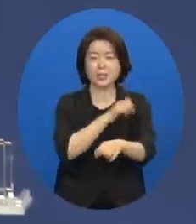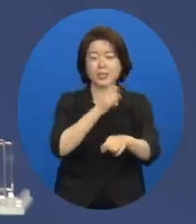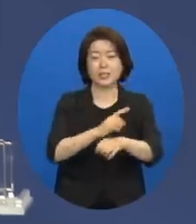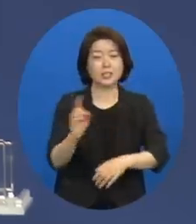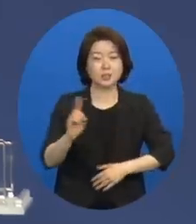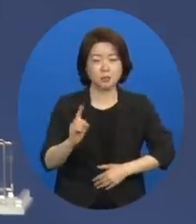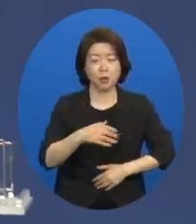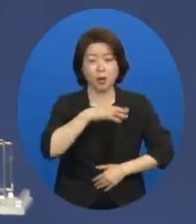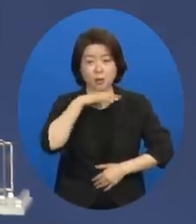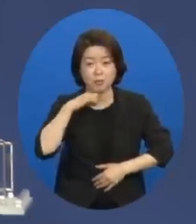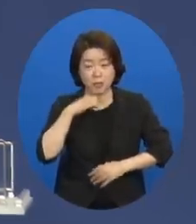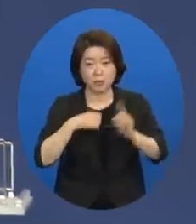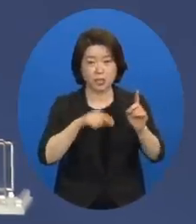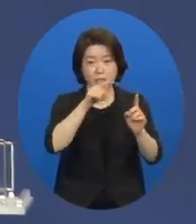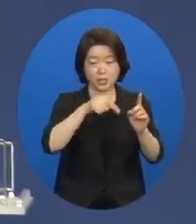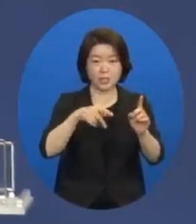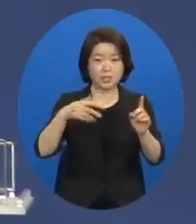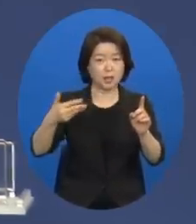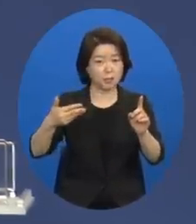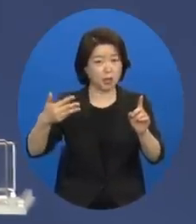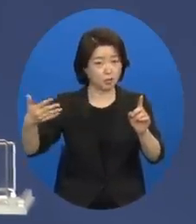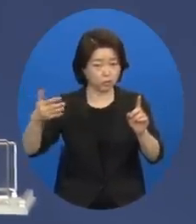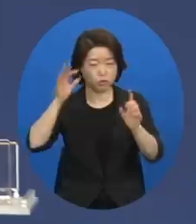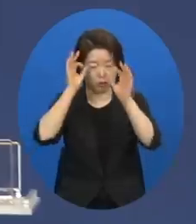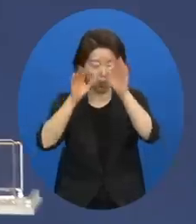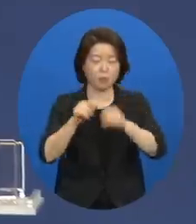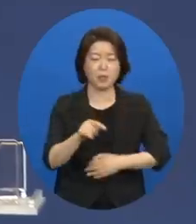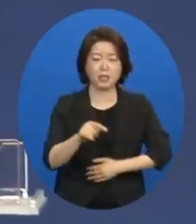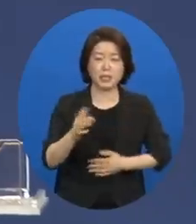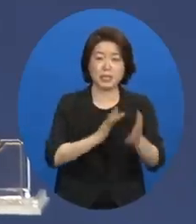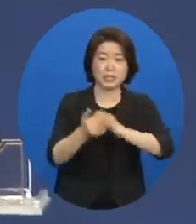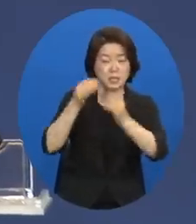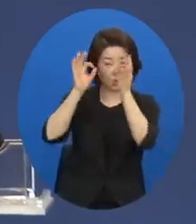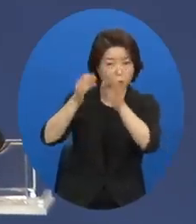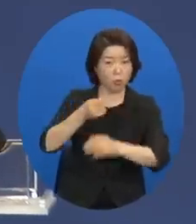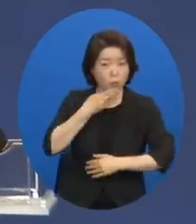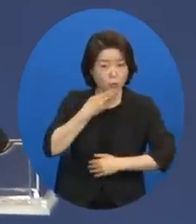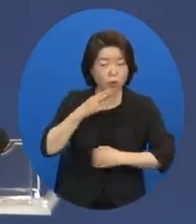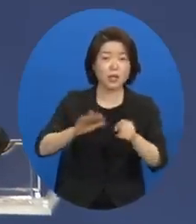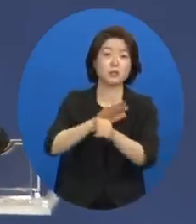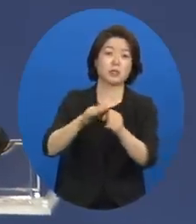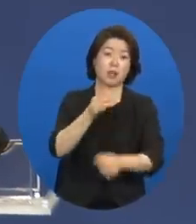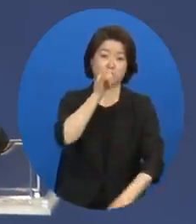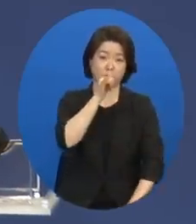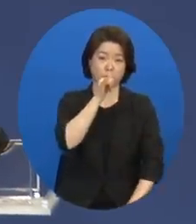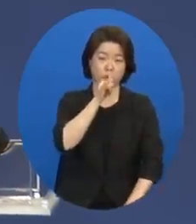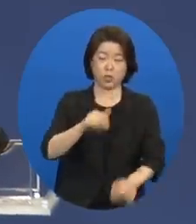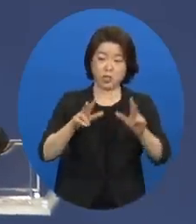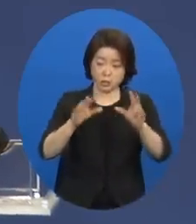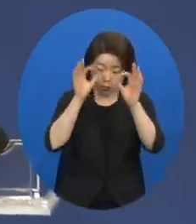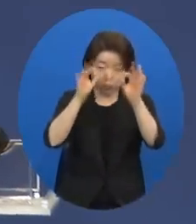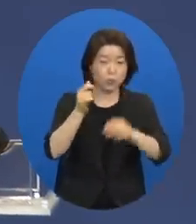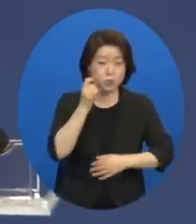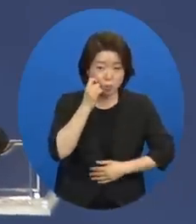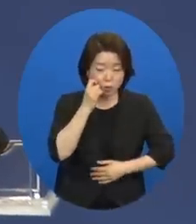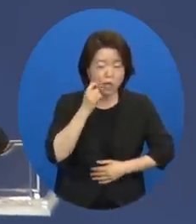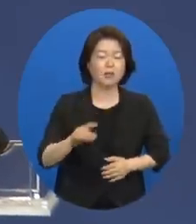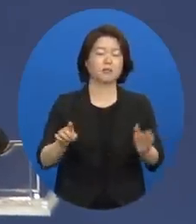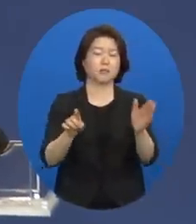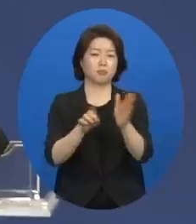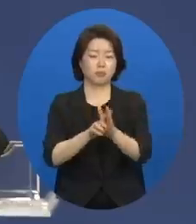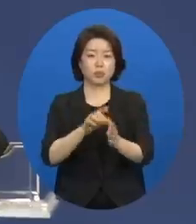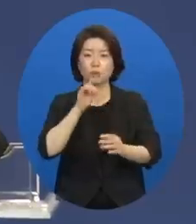1장 8절 9절에 너희가 예수를 보지 못하였으나 사랑하는 도다. 지금도 보지 못하나 믿고 말할 수